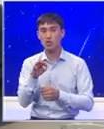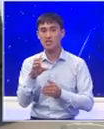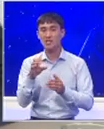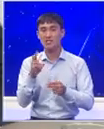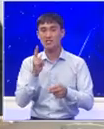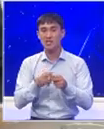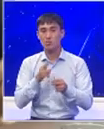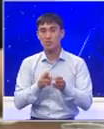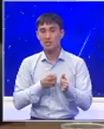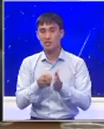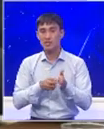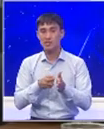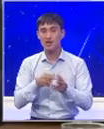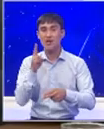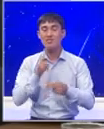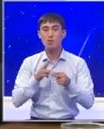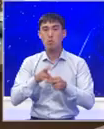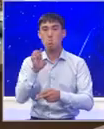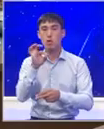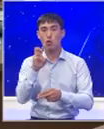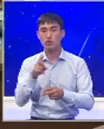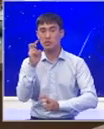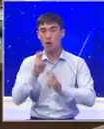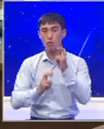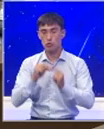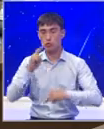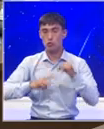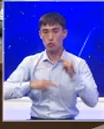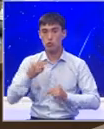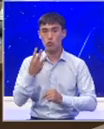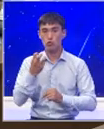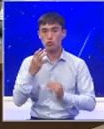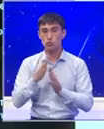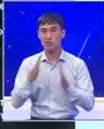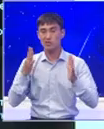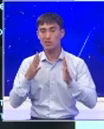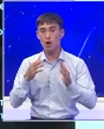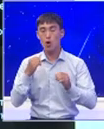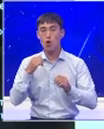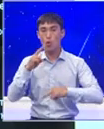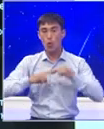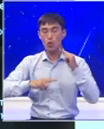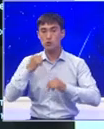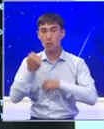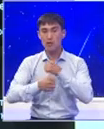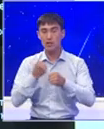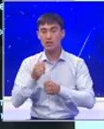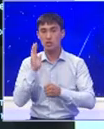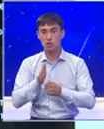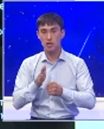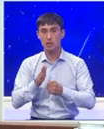станциясында темір бетон зауытын салмақ. Мұнда 300 түрден аса құрылыс материалдары шығарылады. 1200 адам тұрақты